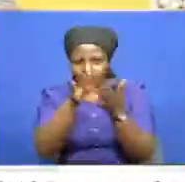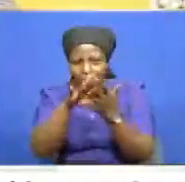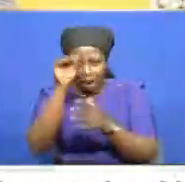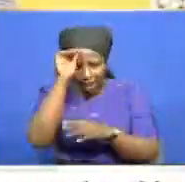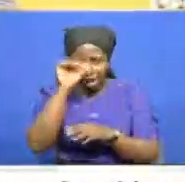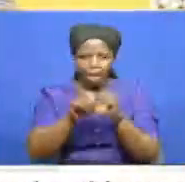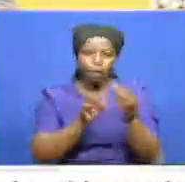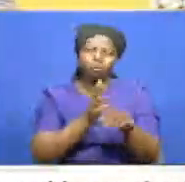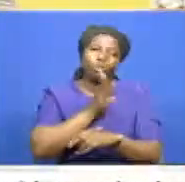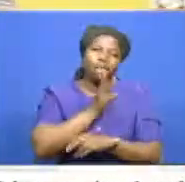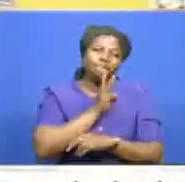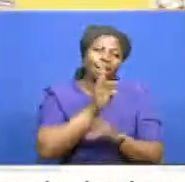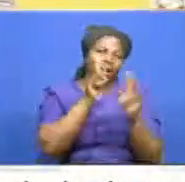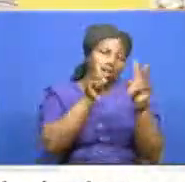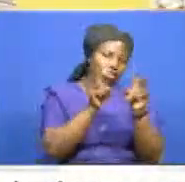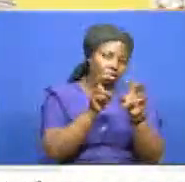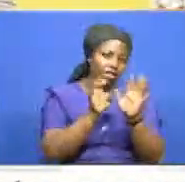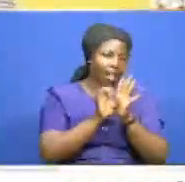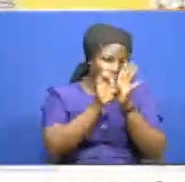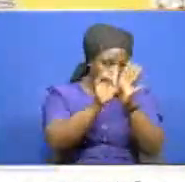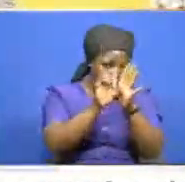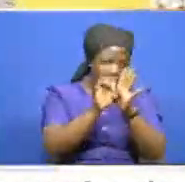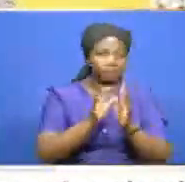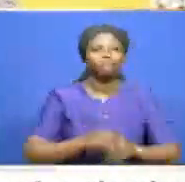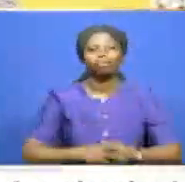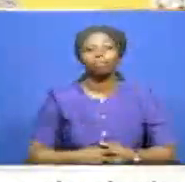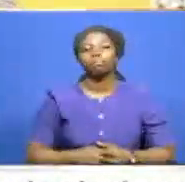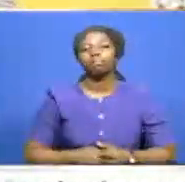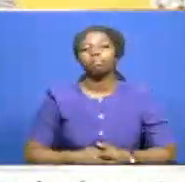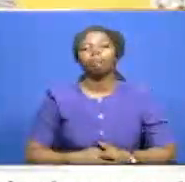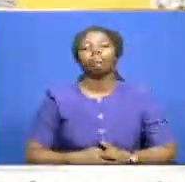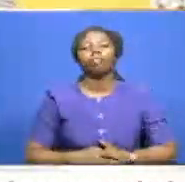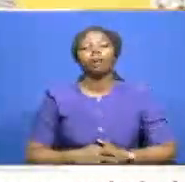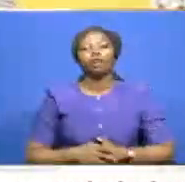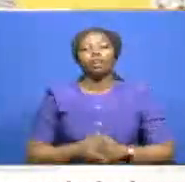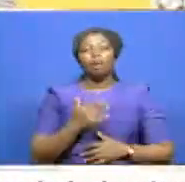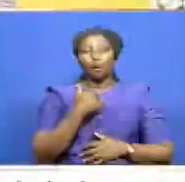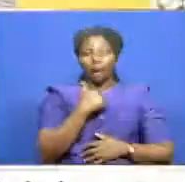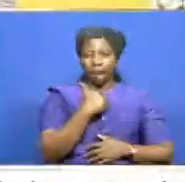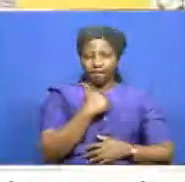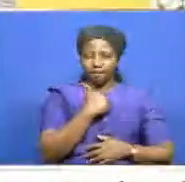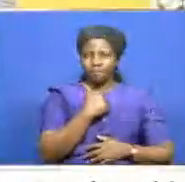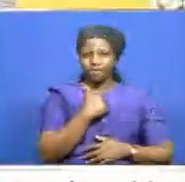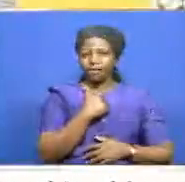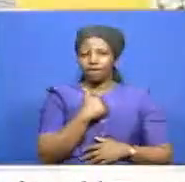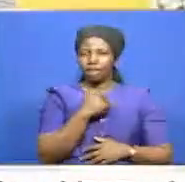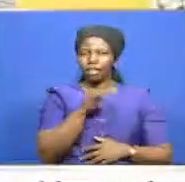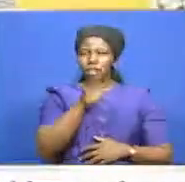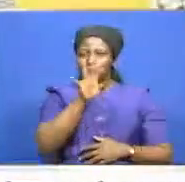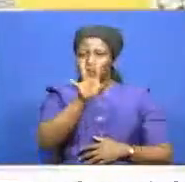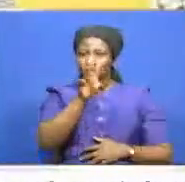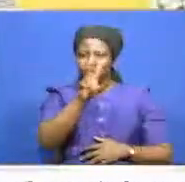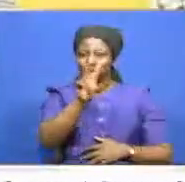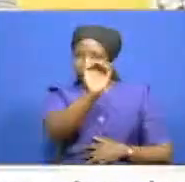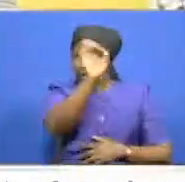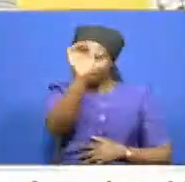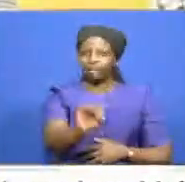maji. For example, kuna asilimia